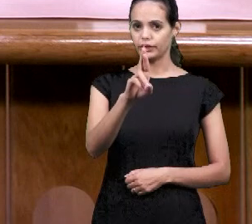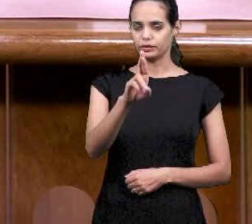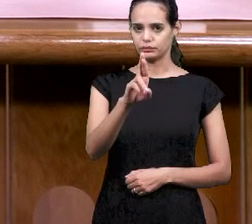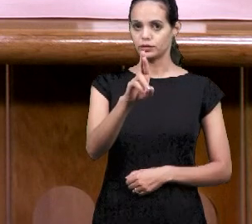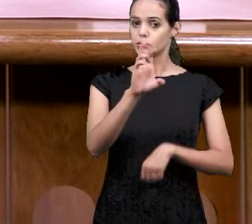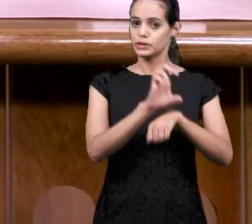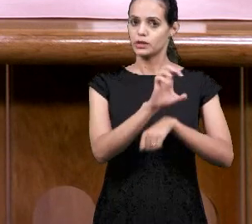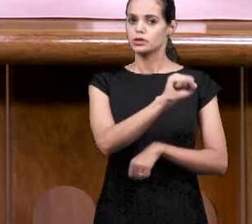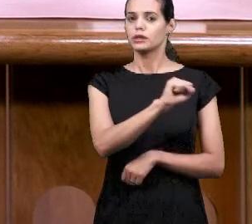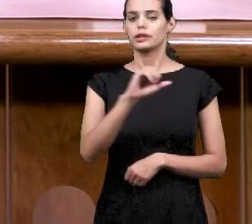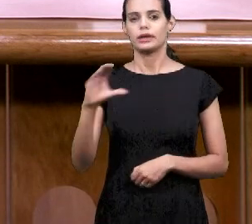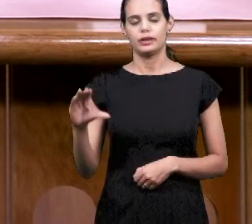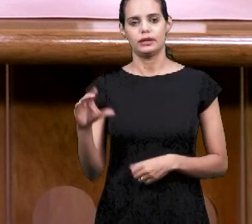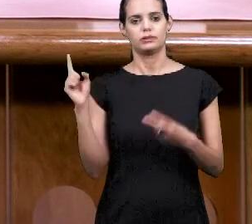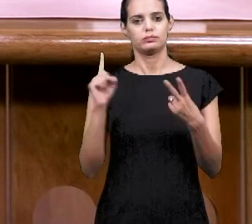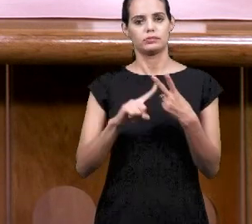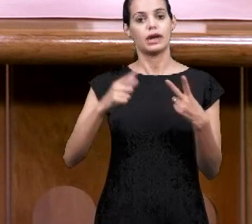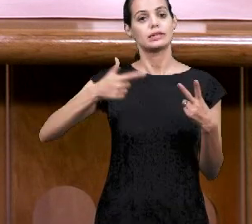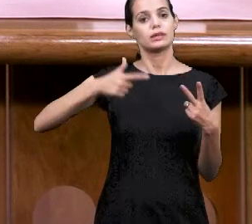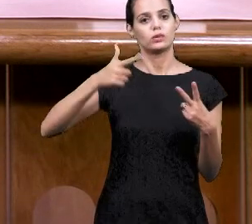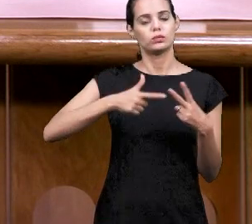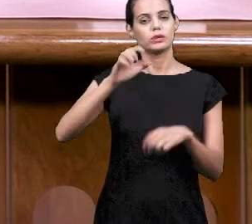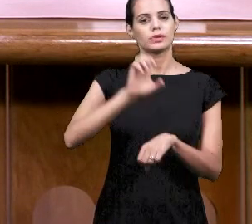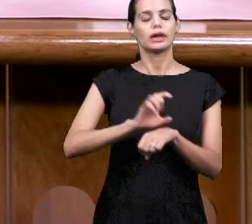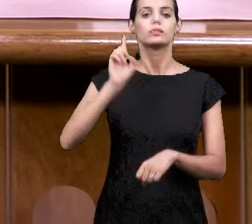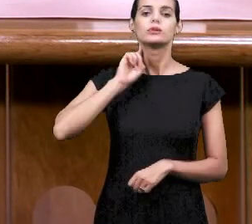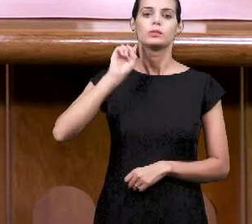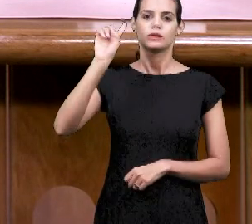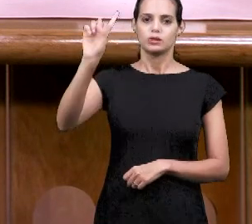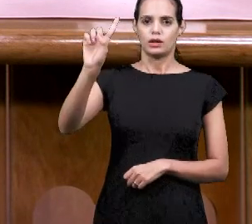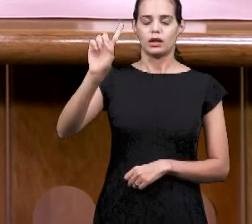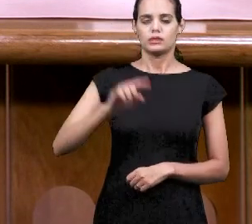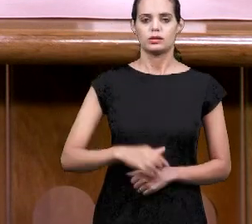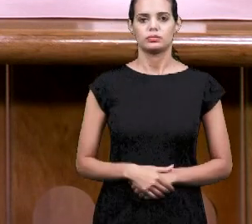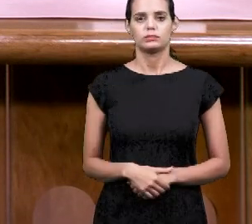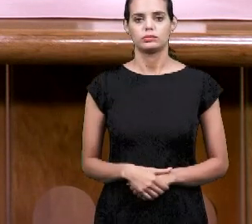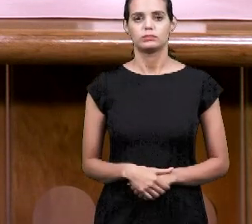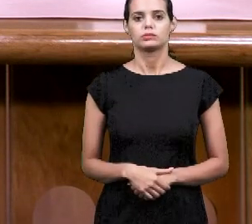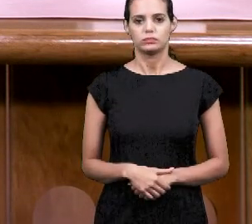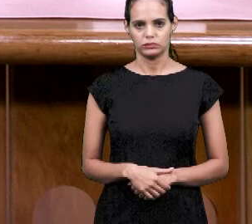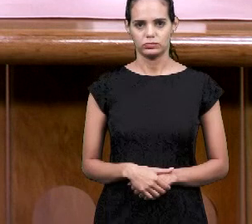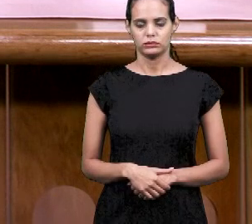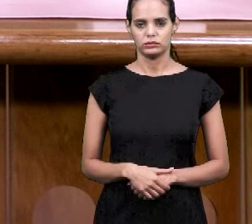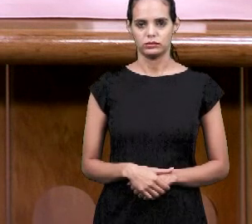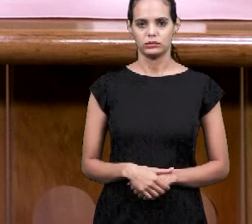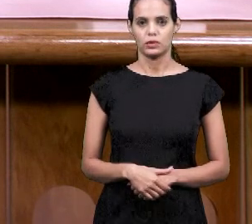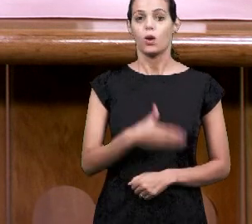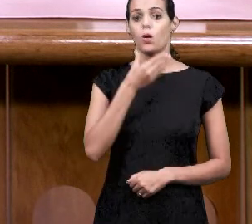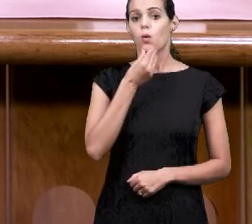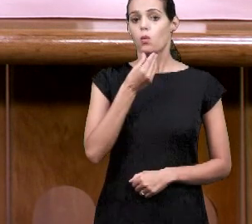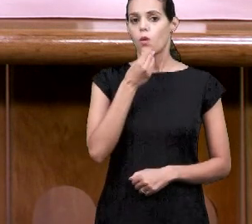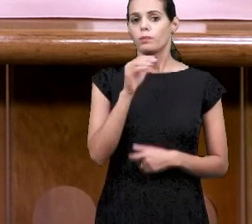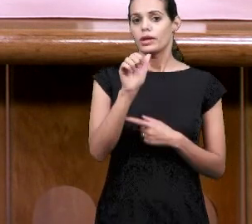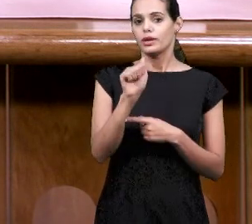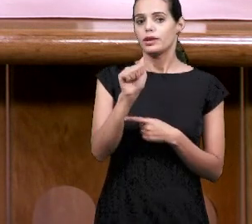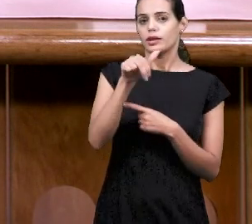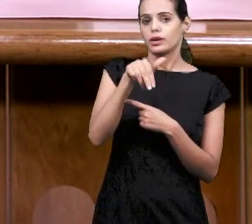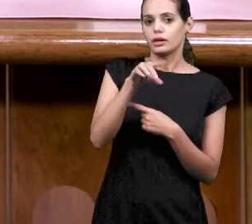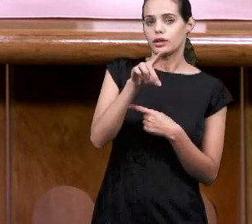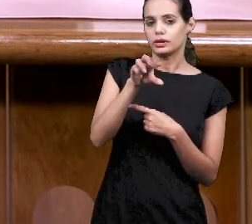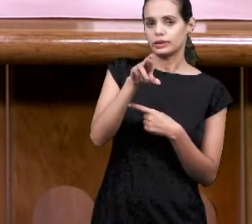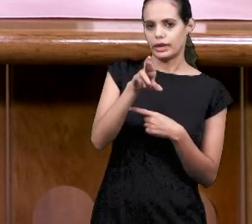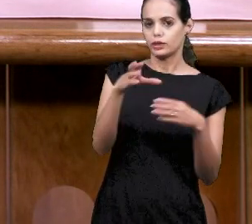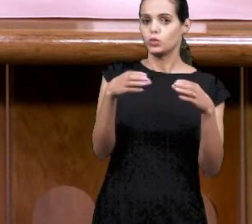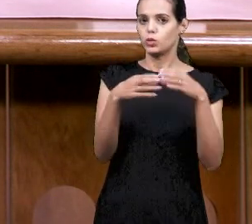fin, à la femme samaritaine. Les réponses se donneront aussi dans la même séquence. Réponse 1 viendra